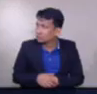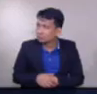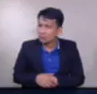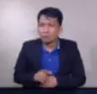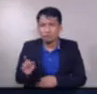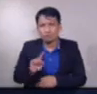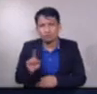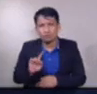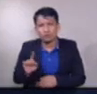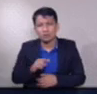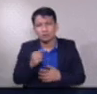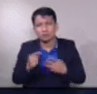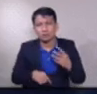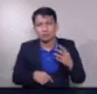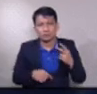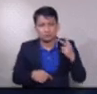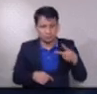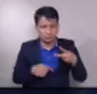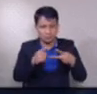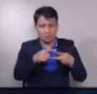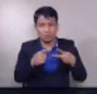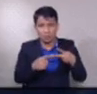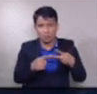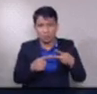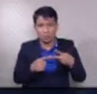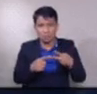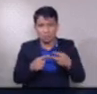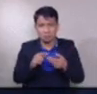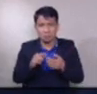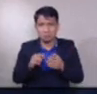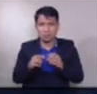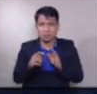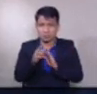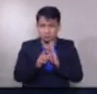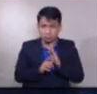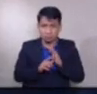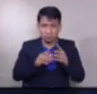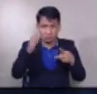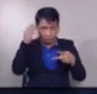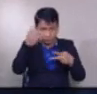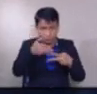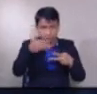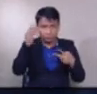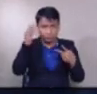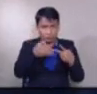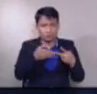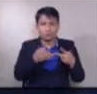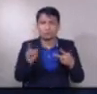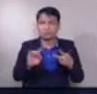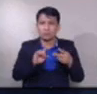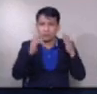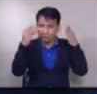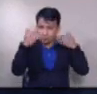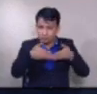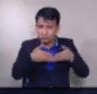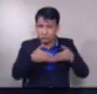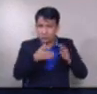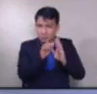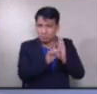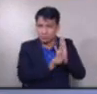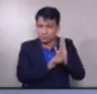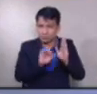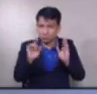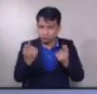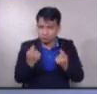Ano ang dalawa mong panukalang batas na gusto mong bigyan ng prioridad kung mapunta ka sa Senado? Sana